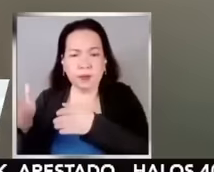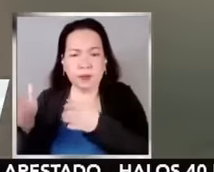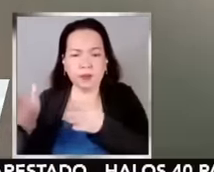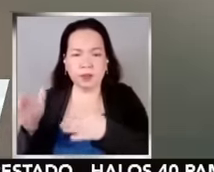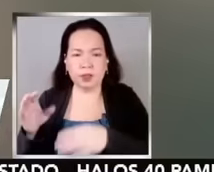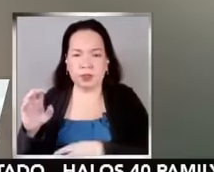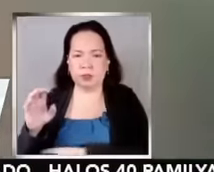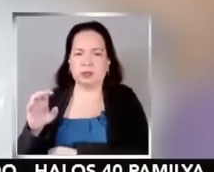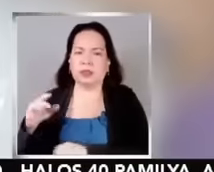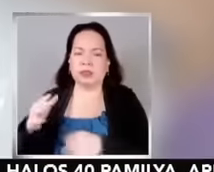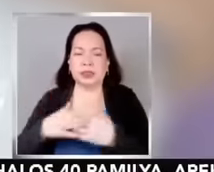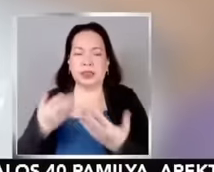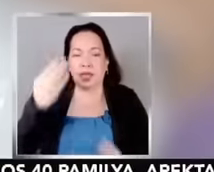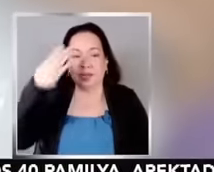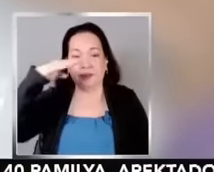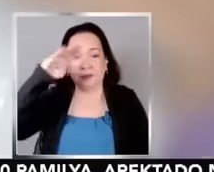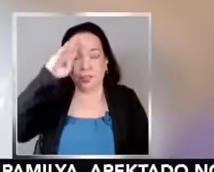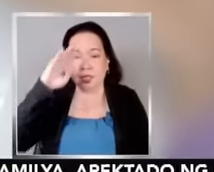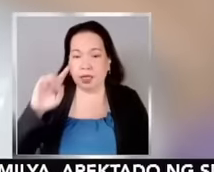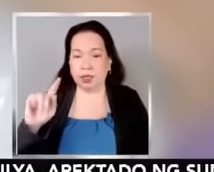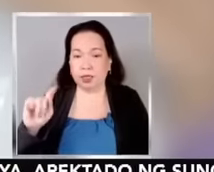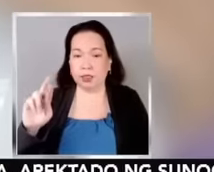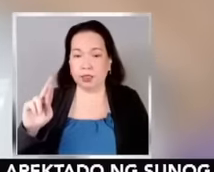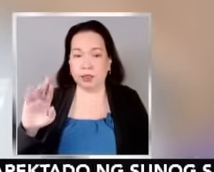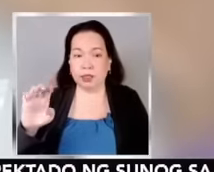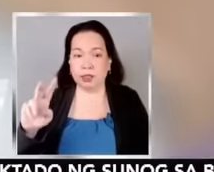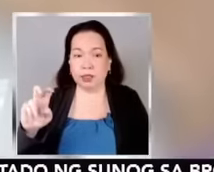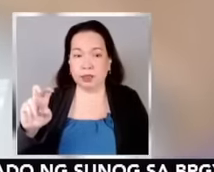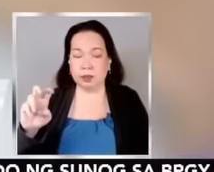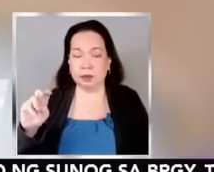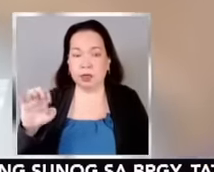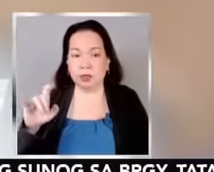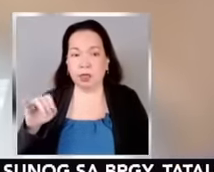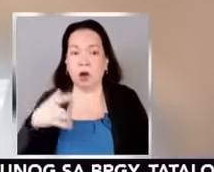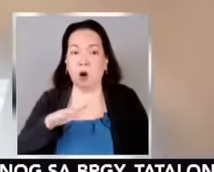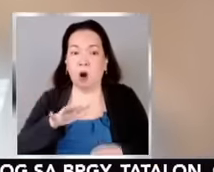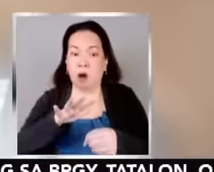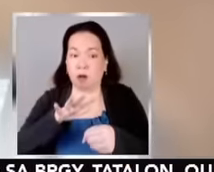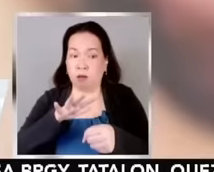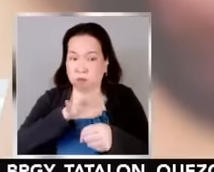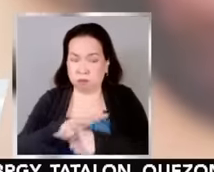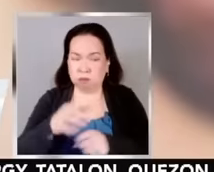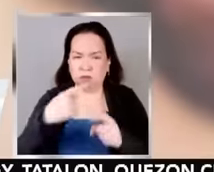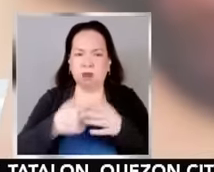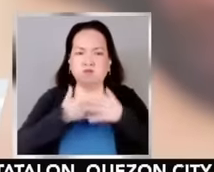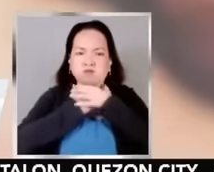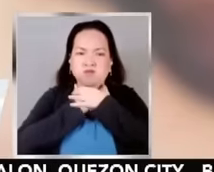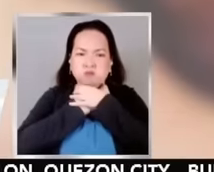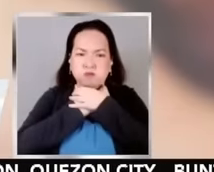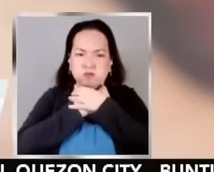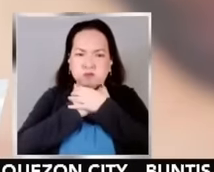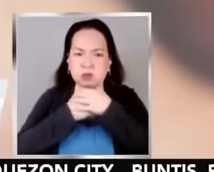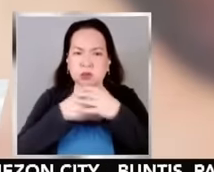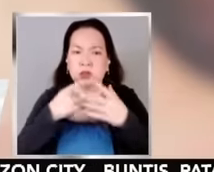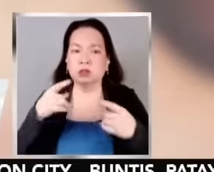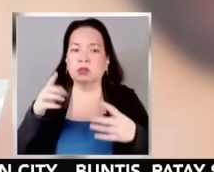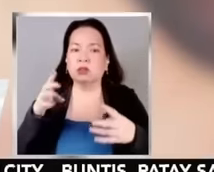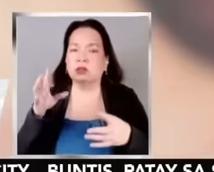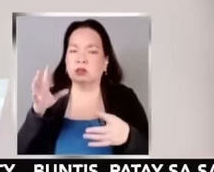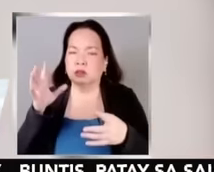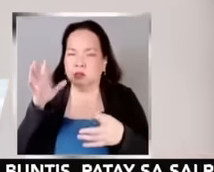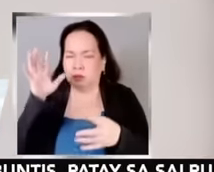Martires, Cavite kahapon. Ginahasa at sinakal umano ng suspect na ninong pamandin niya. Then on arrival sa ospital ang